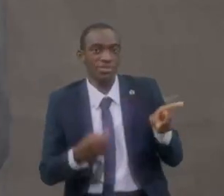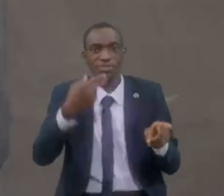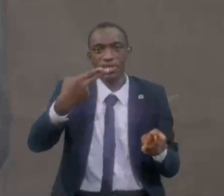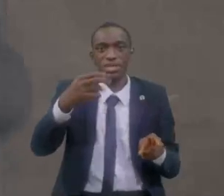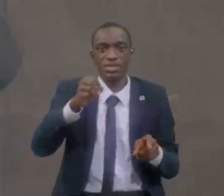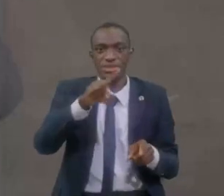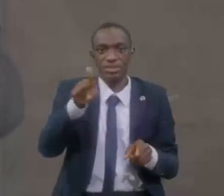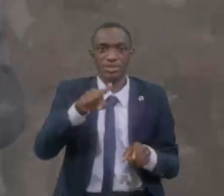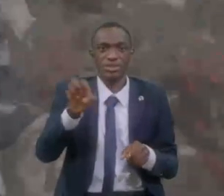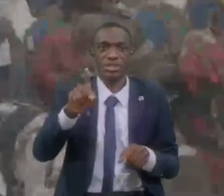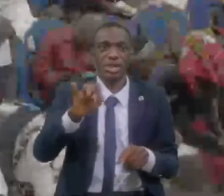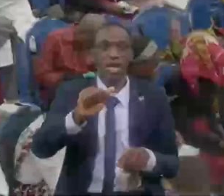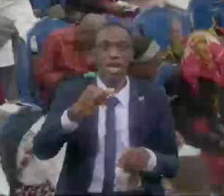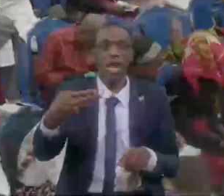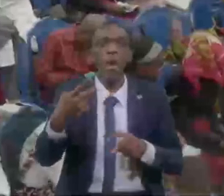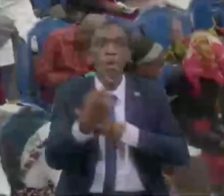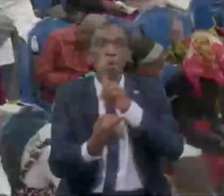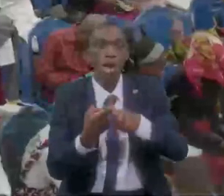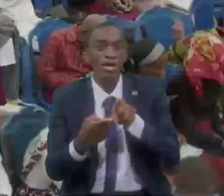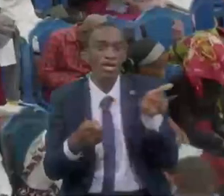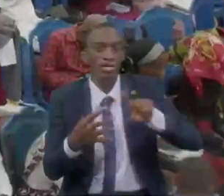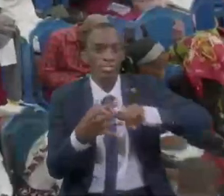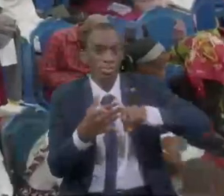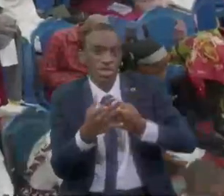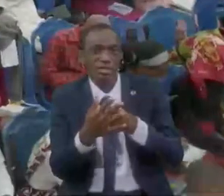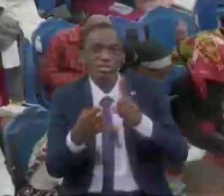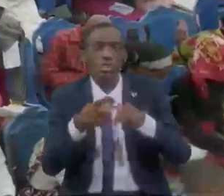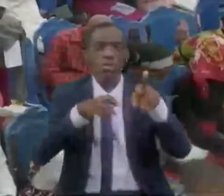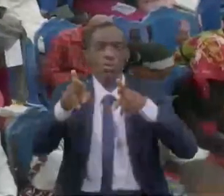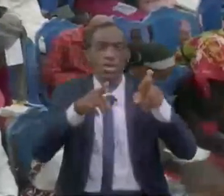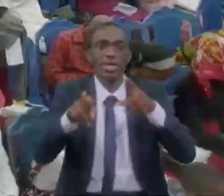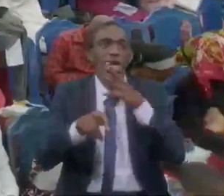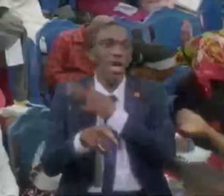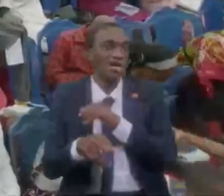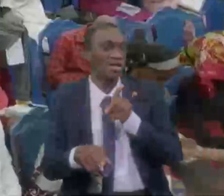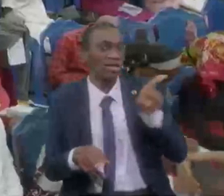Et il régna 29 ans à Jérusalem.